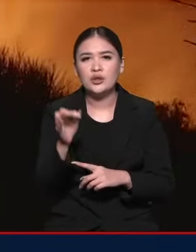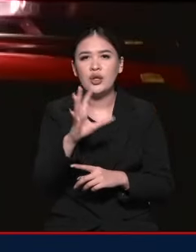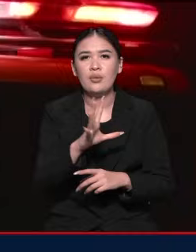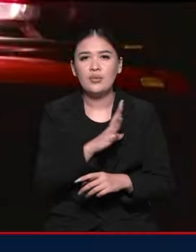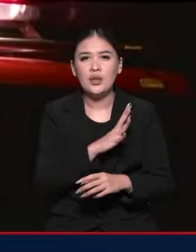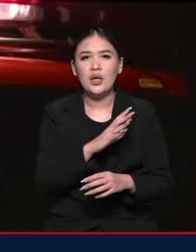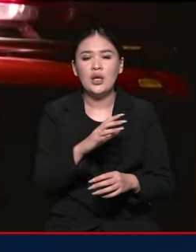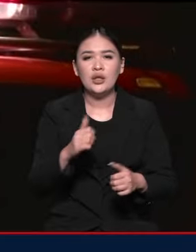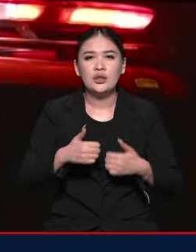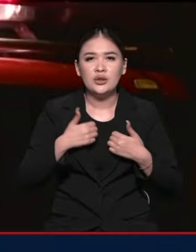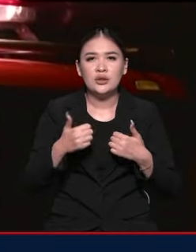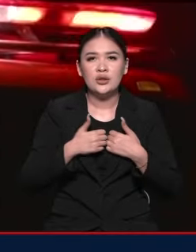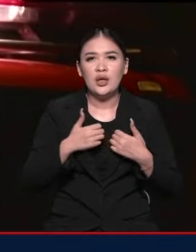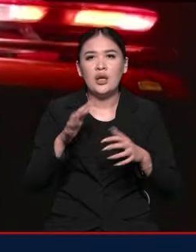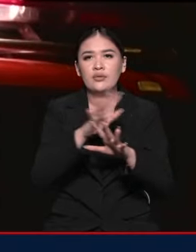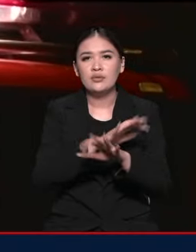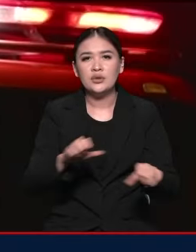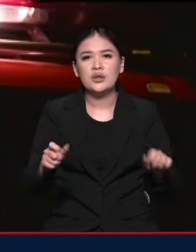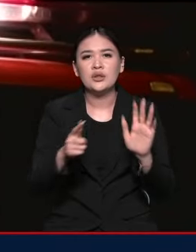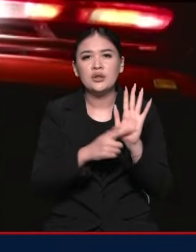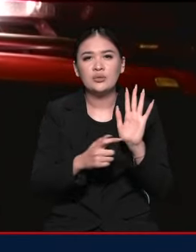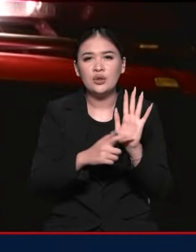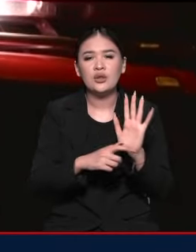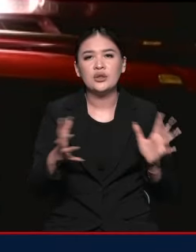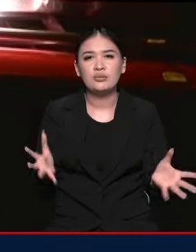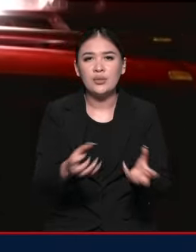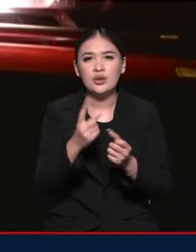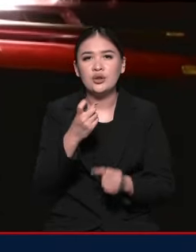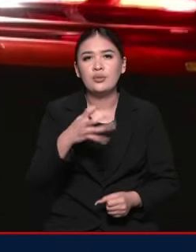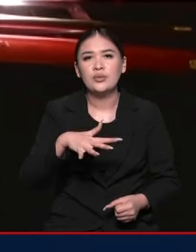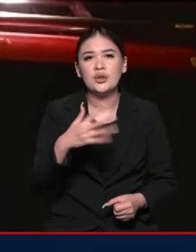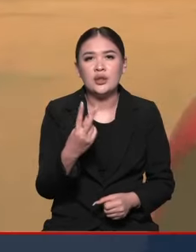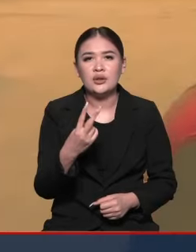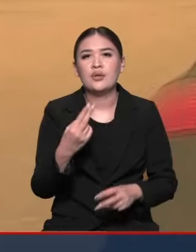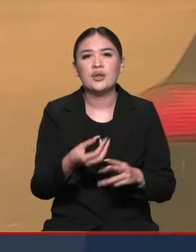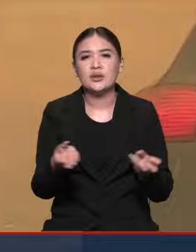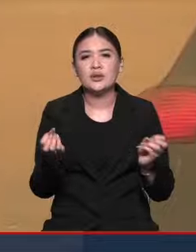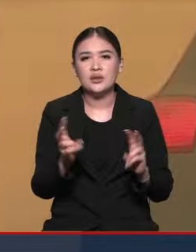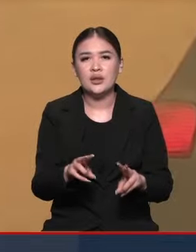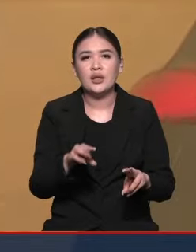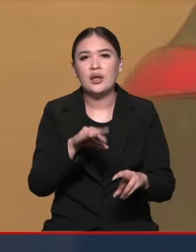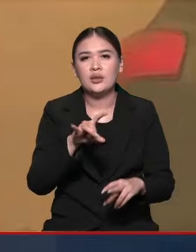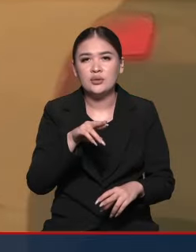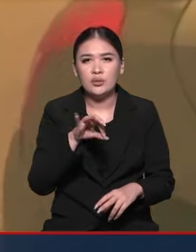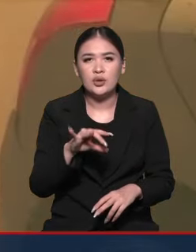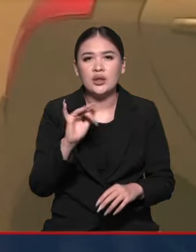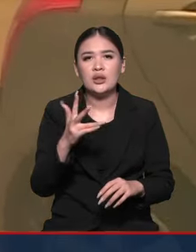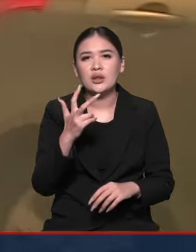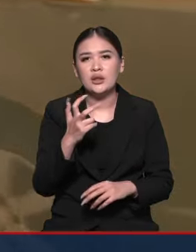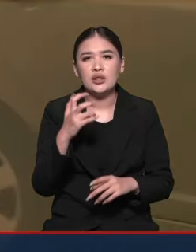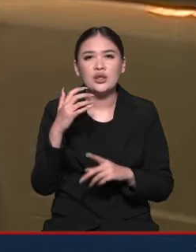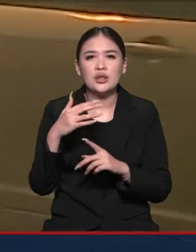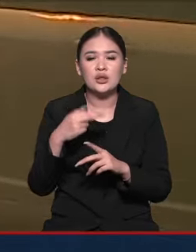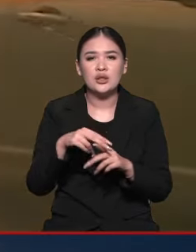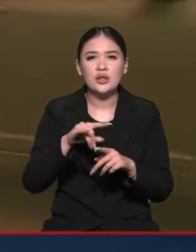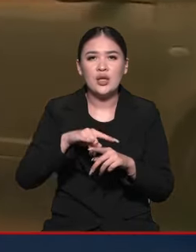пламя. На тушение стянули свыше 700 спасателей, 152 единицы спецтранспорта и почти 30